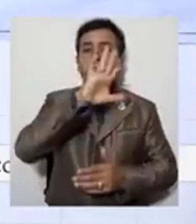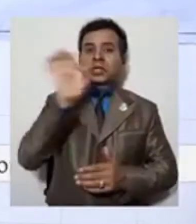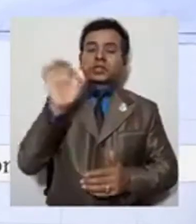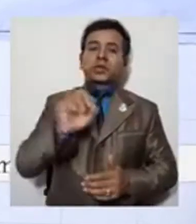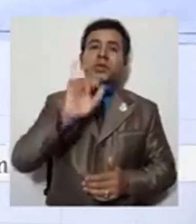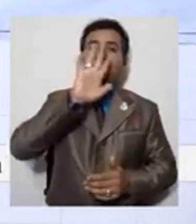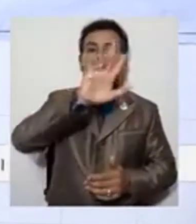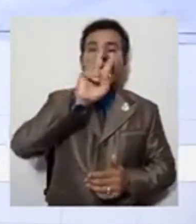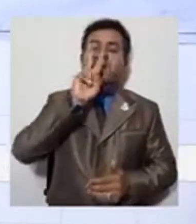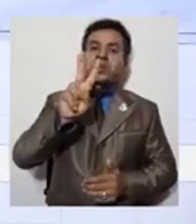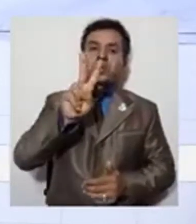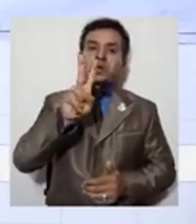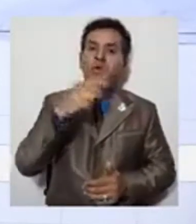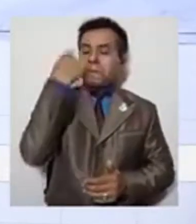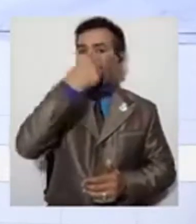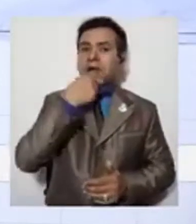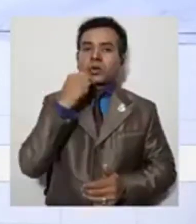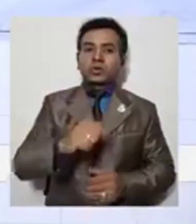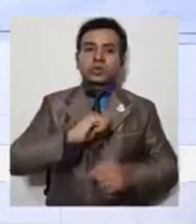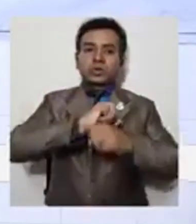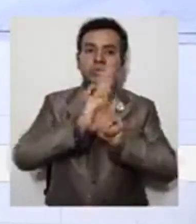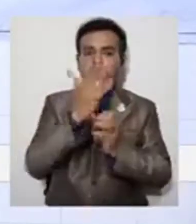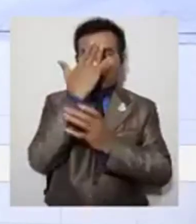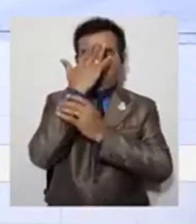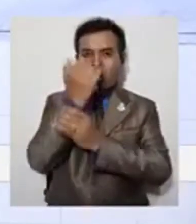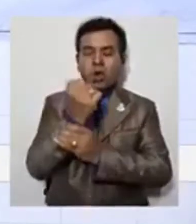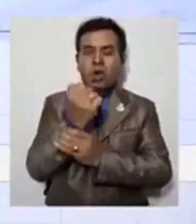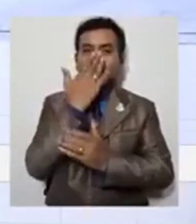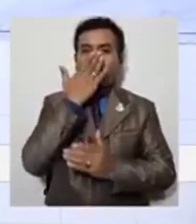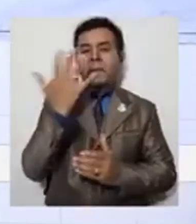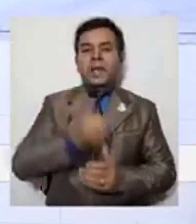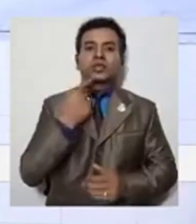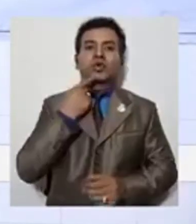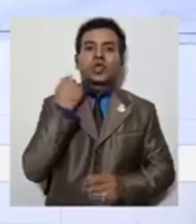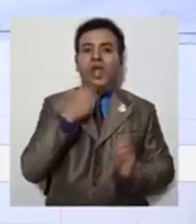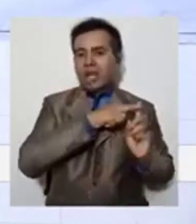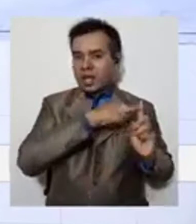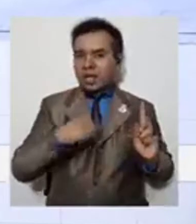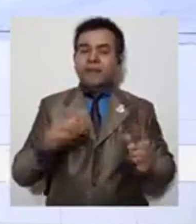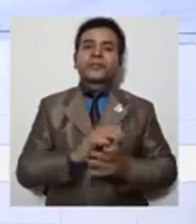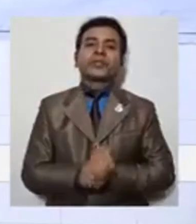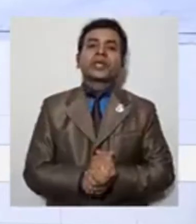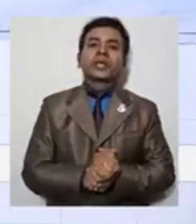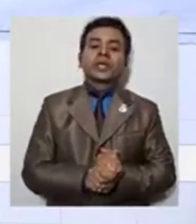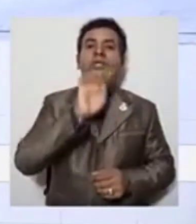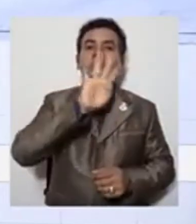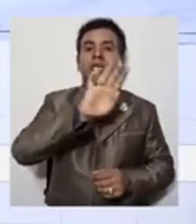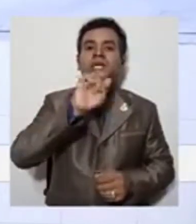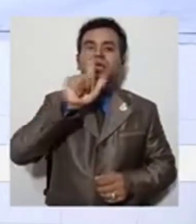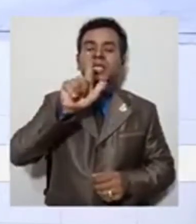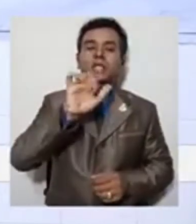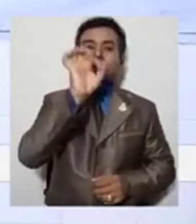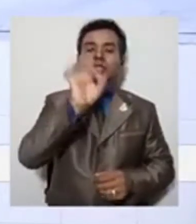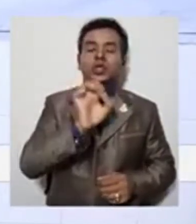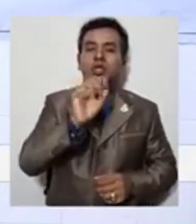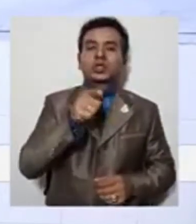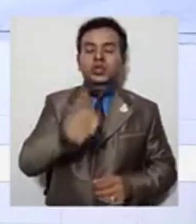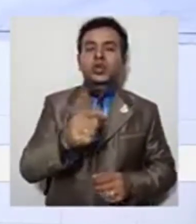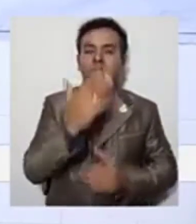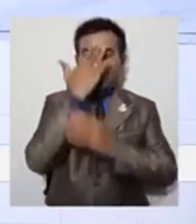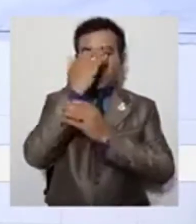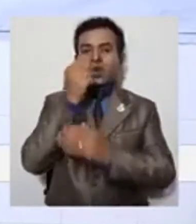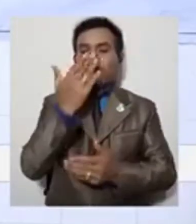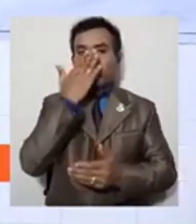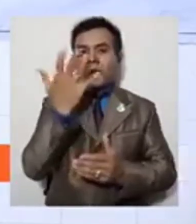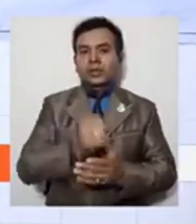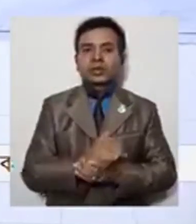মধ্যে কোভিড-19 শনাক্ত হয়েছে 552 জন যেটা নমুনা যা পরীক্ষা